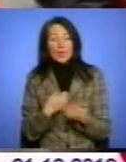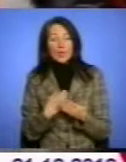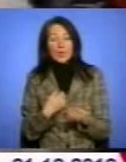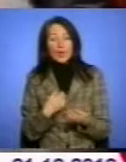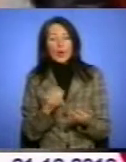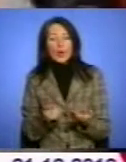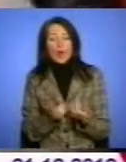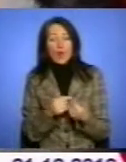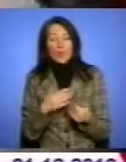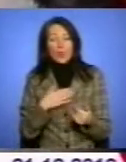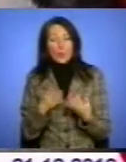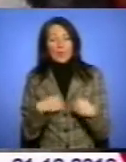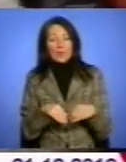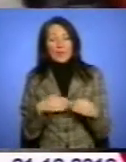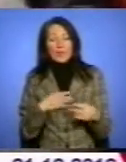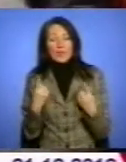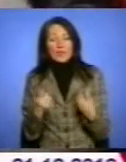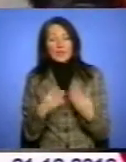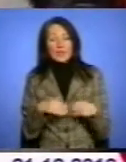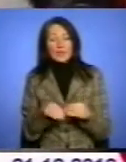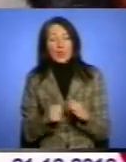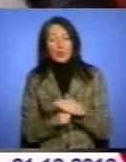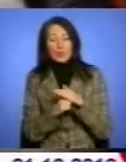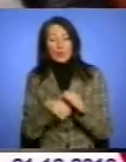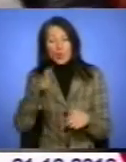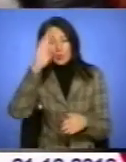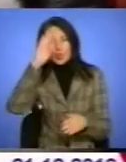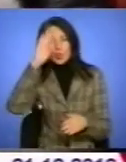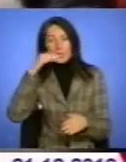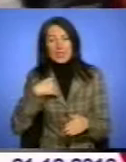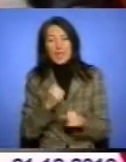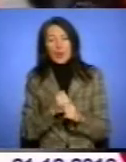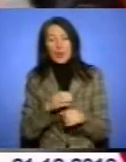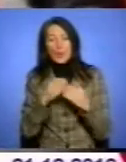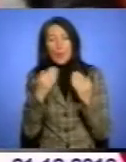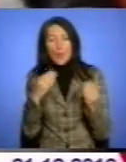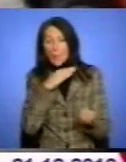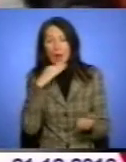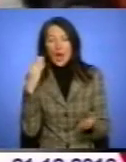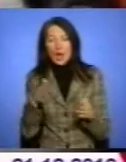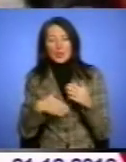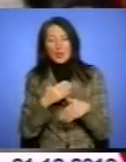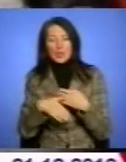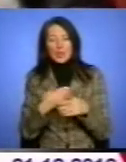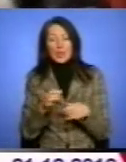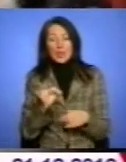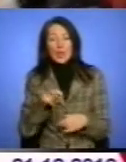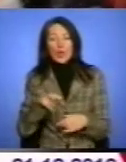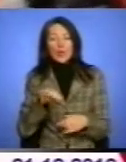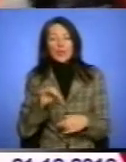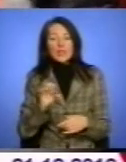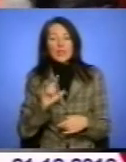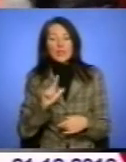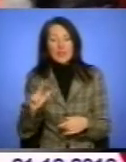мене велика сім'я, в основному хлопці, і я роблю велике, багато олів'є, то якщо брати на велику